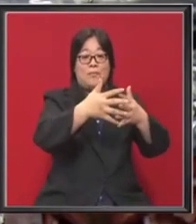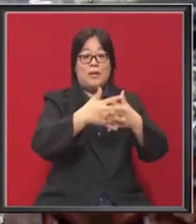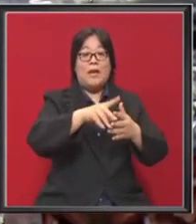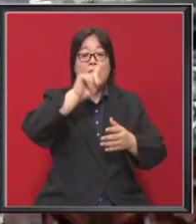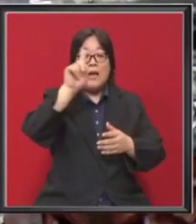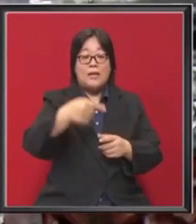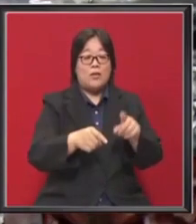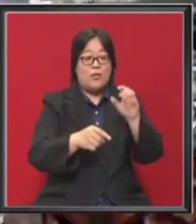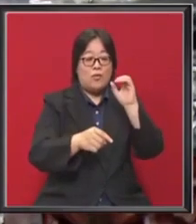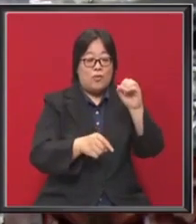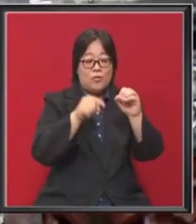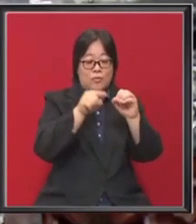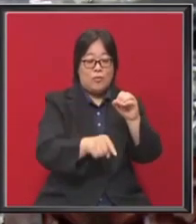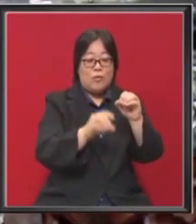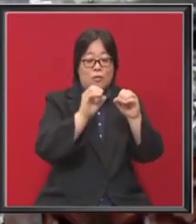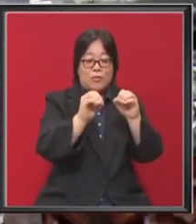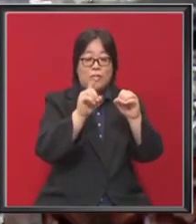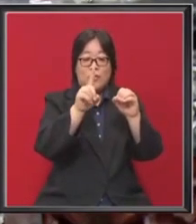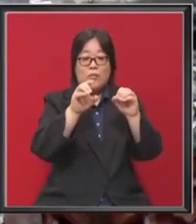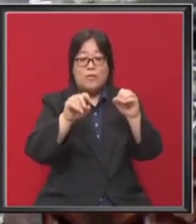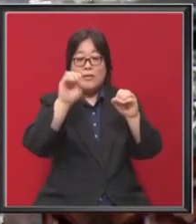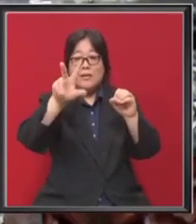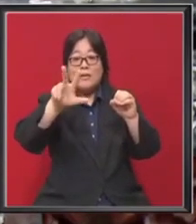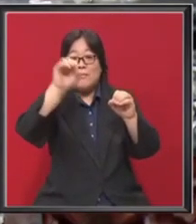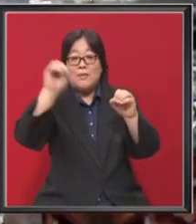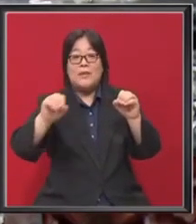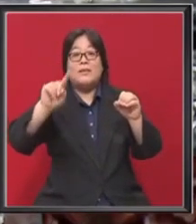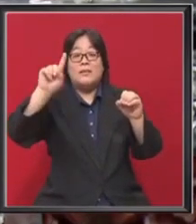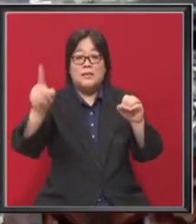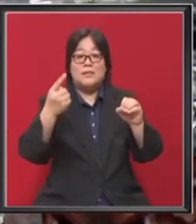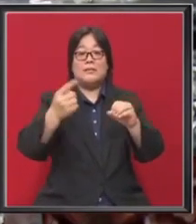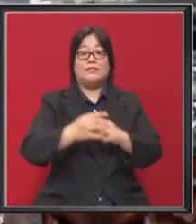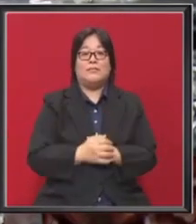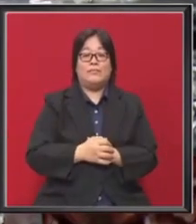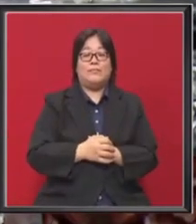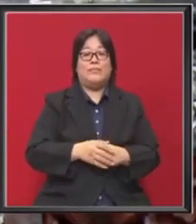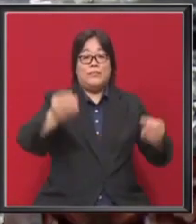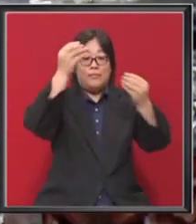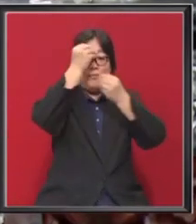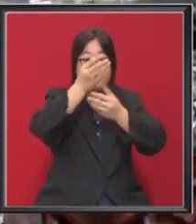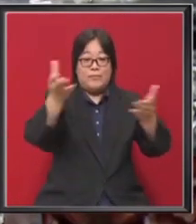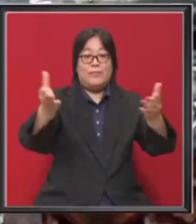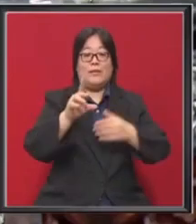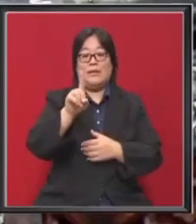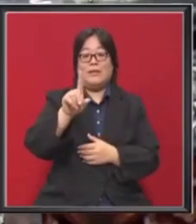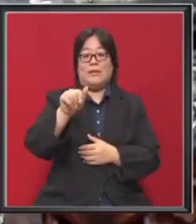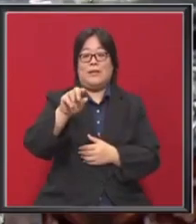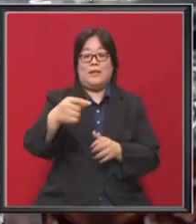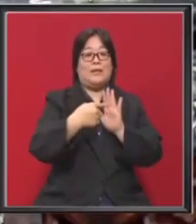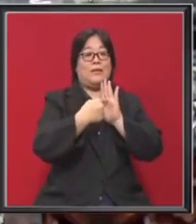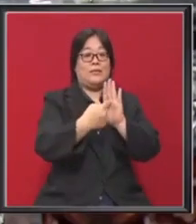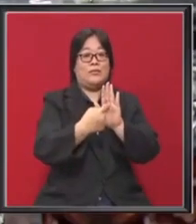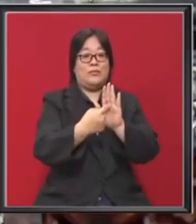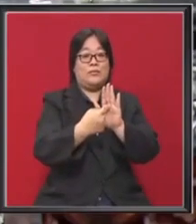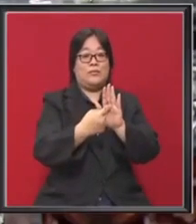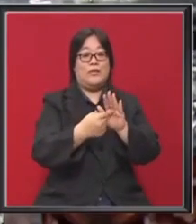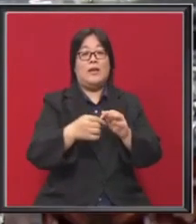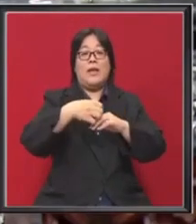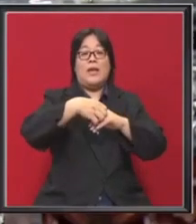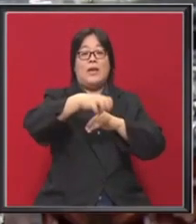Serikat hanya boleh kosong paling kosong-kosong 3% saja tahun teman-teman juga data menunjukkan bahwa